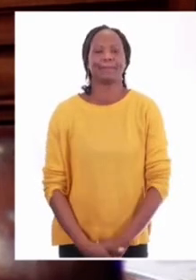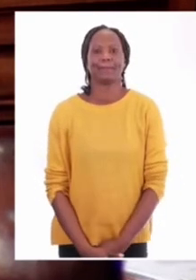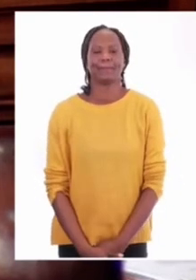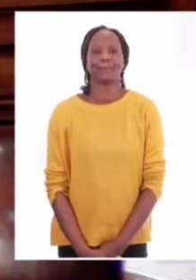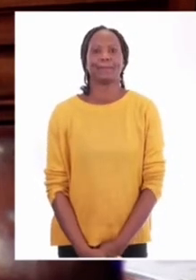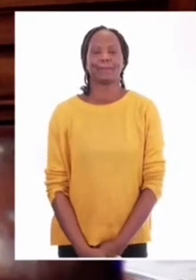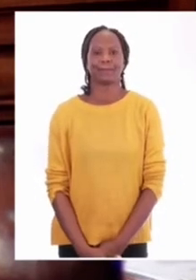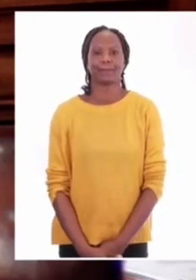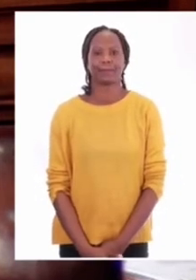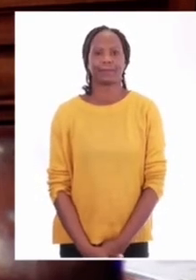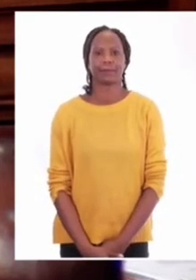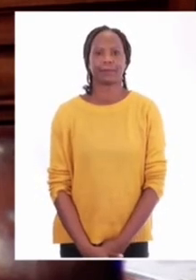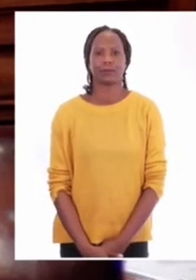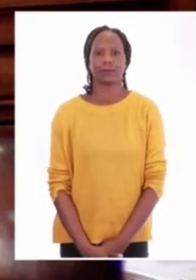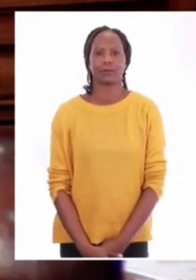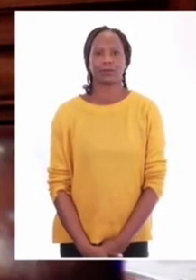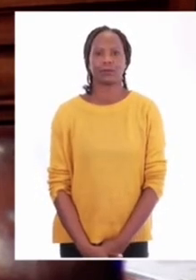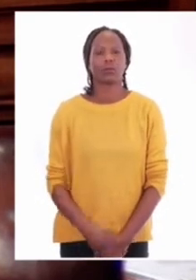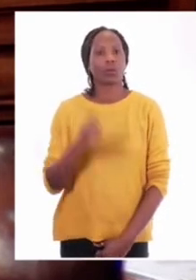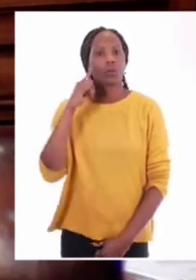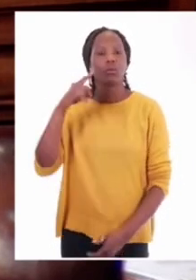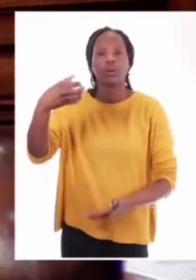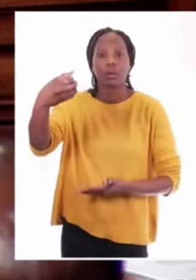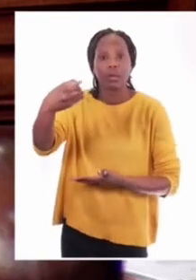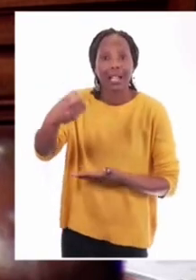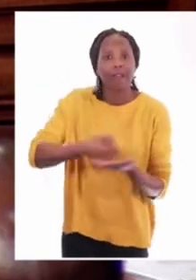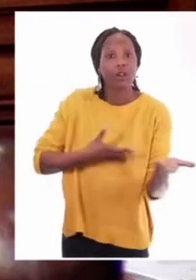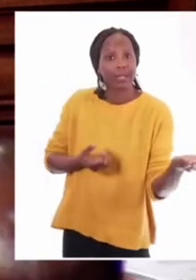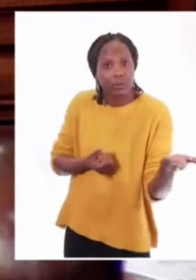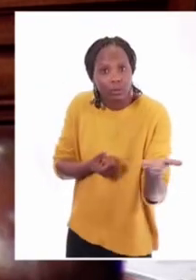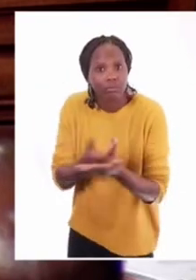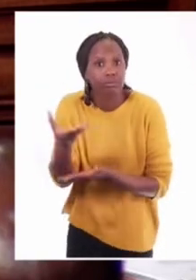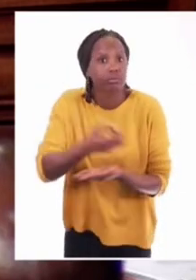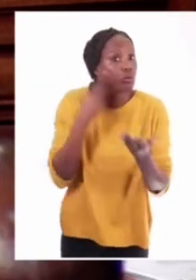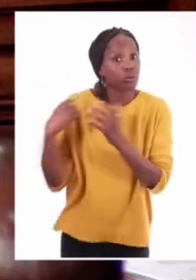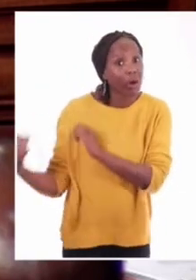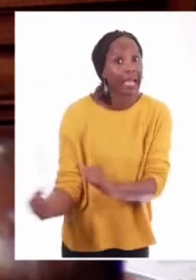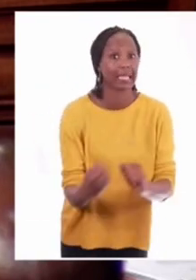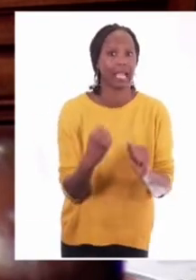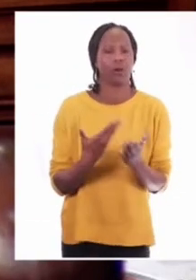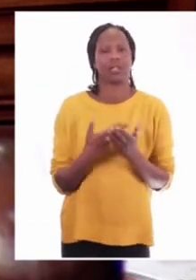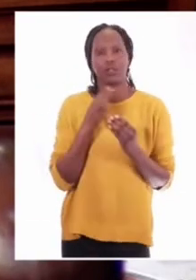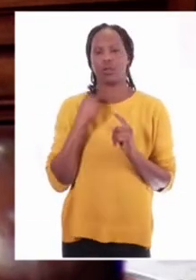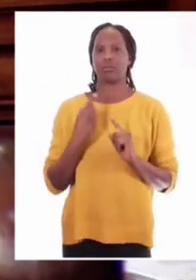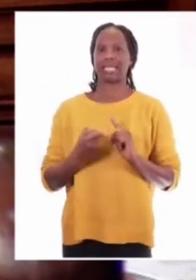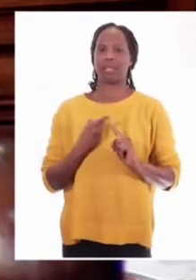conditions, pouvoir partager l'information, se coordonner est indispensable.